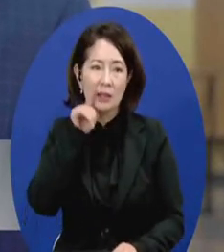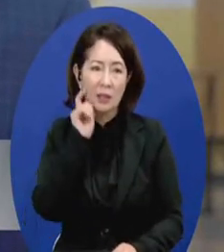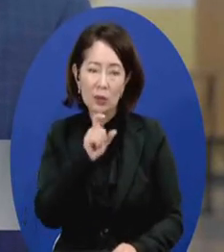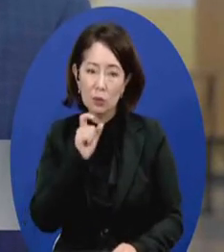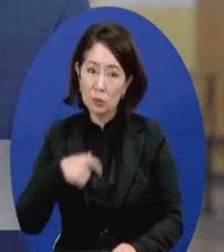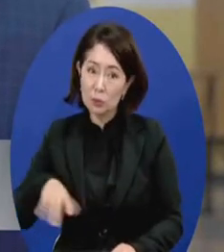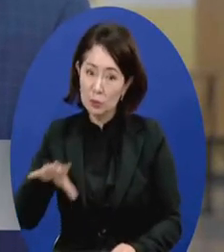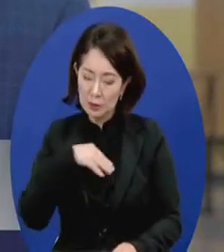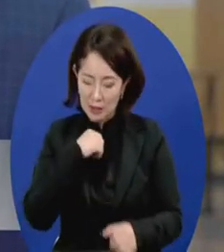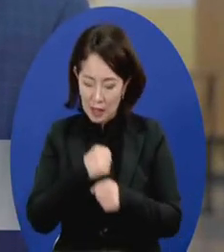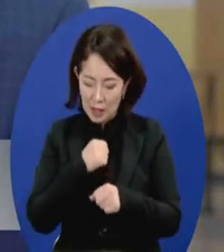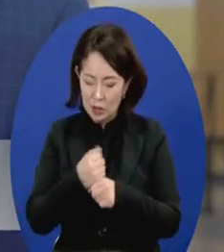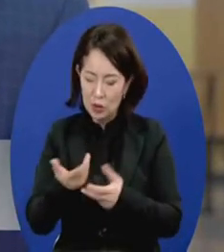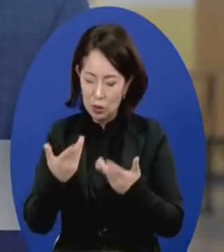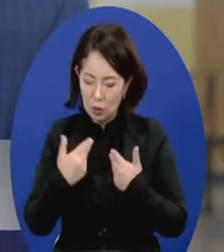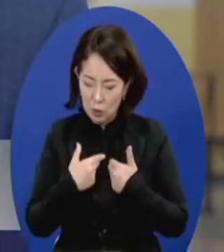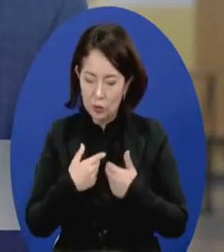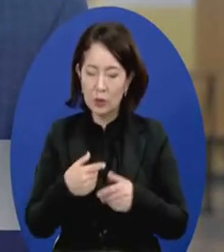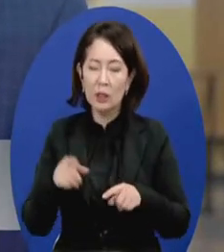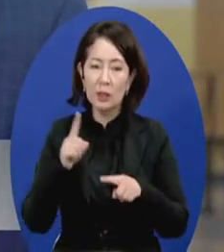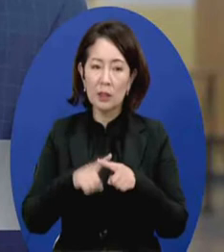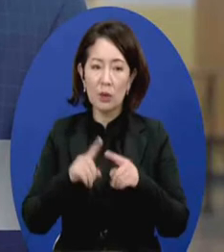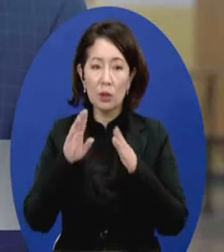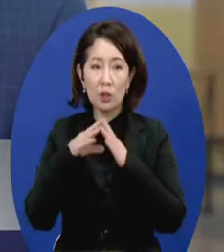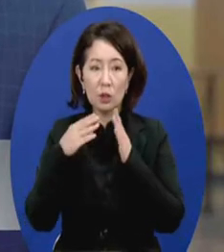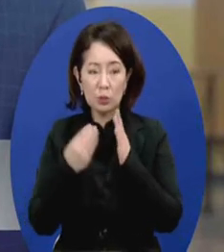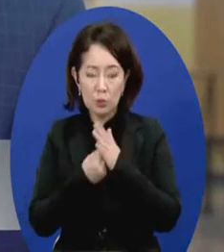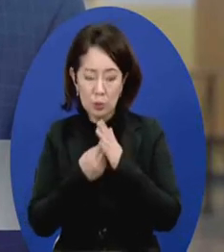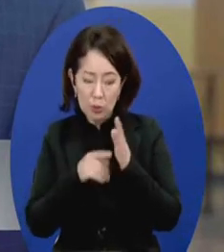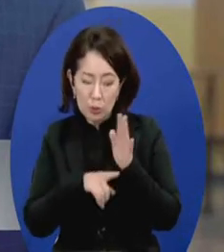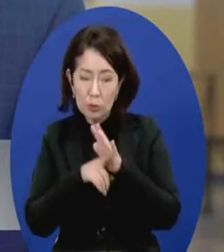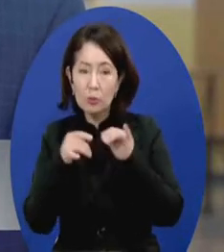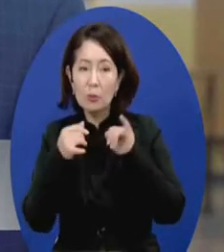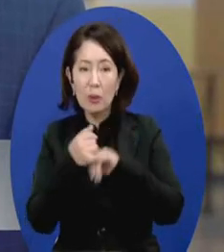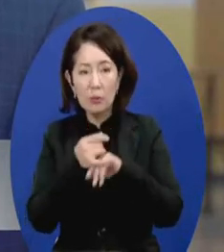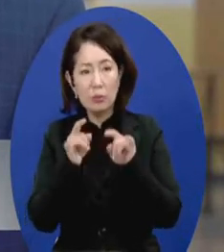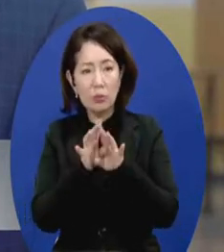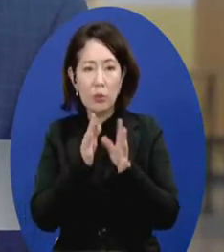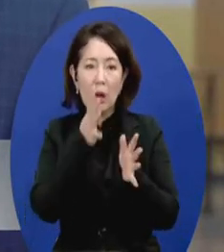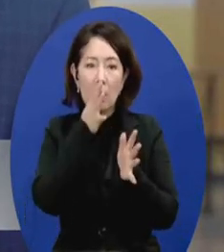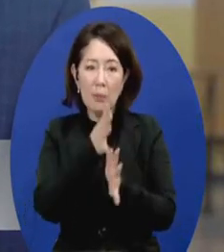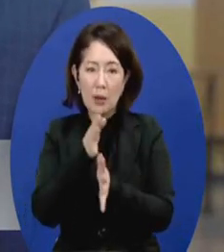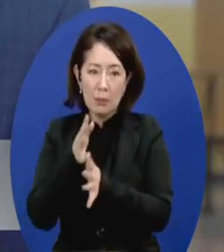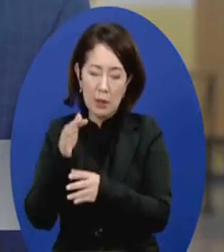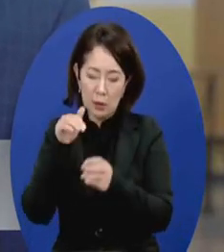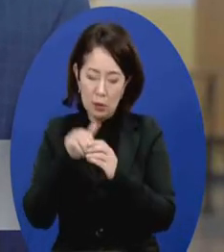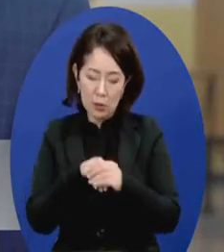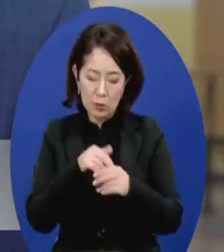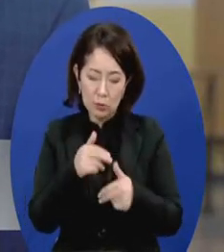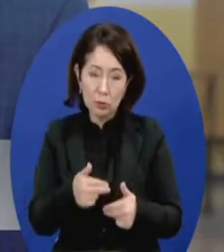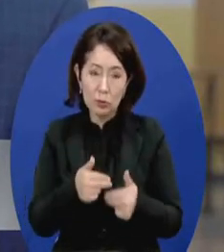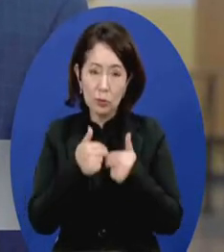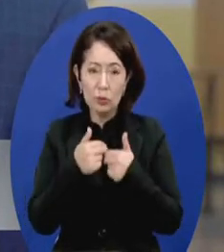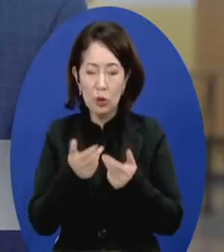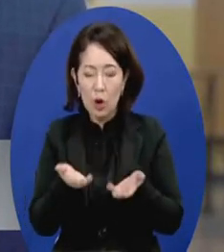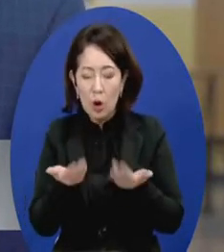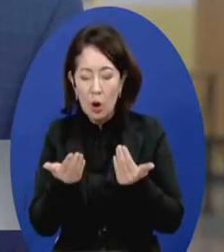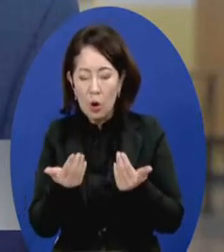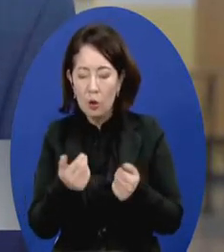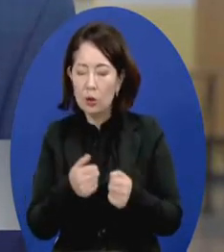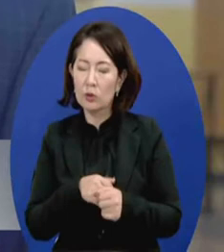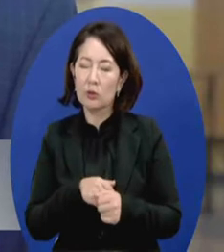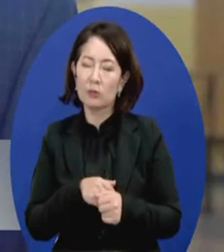залуучуудыг ажилтаа болгож өгөн давхар гэр бүл үүсгэх нь шинэ орон сууцд орох юм бол тэрхүү зөөсөд